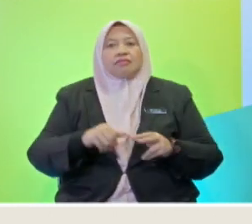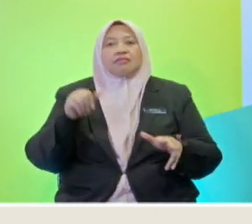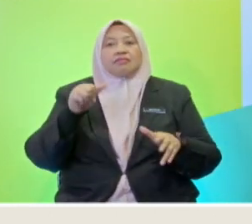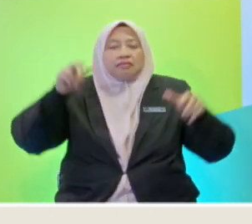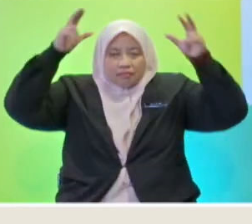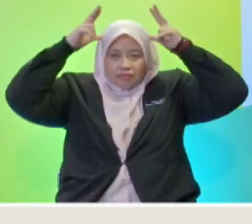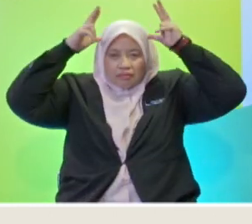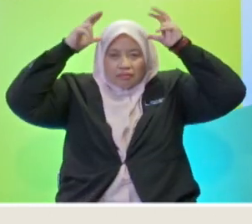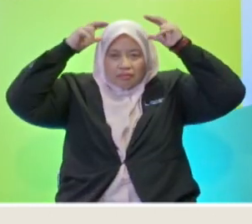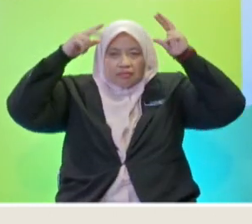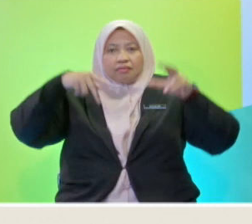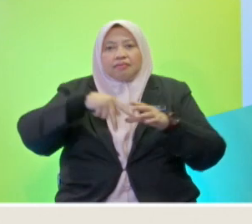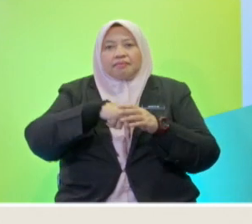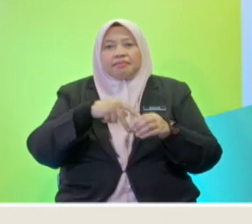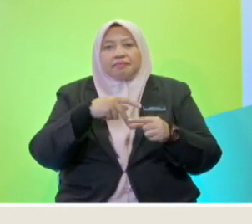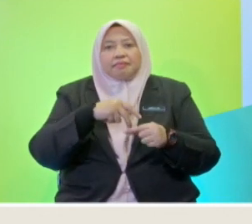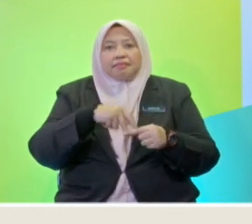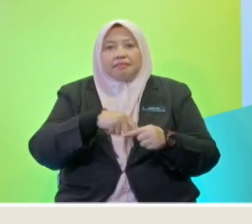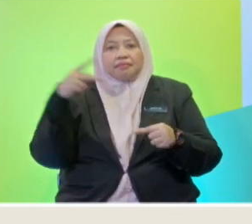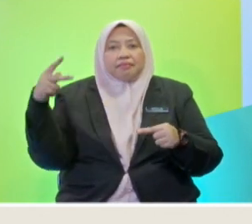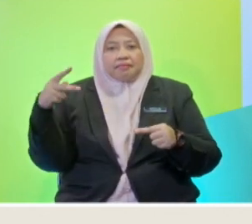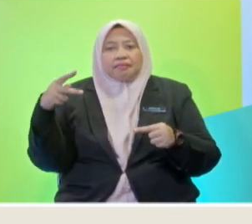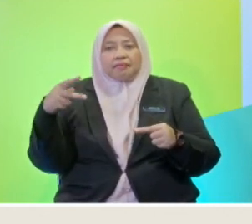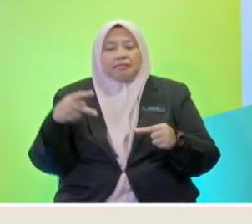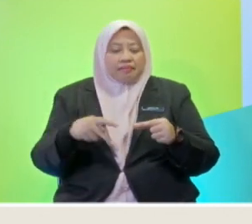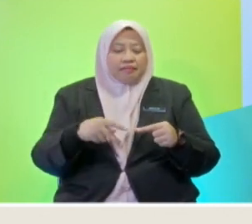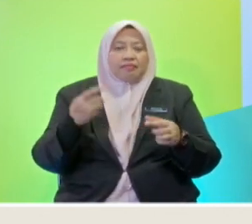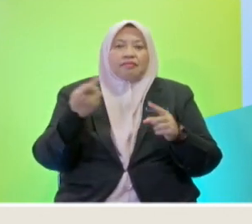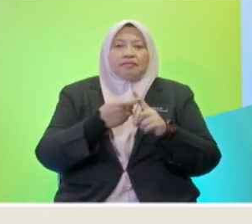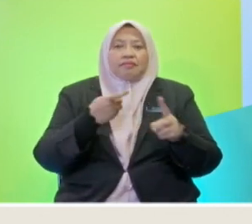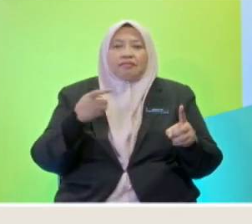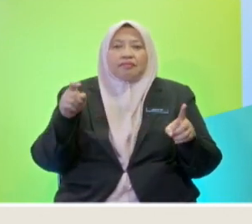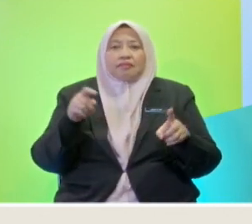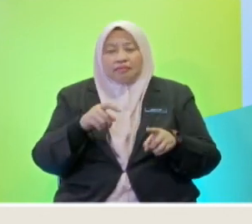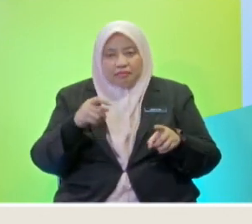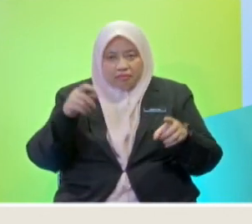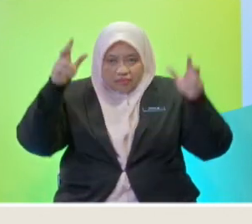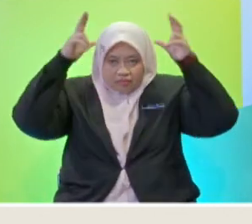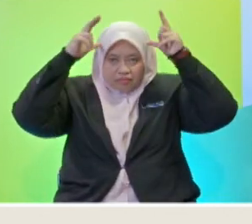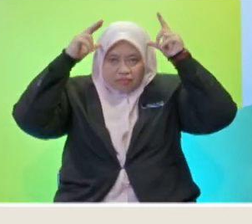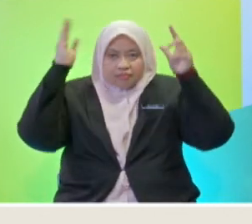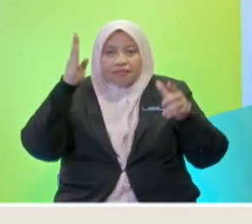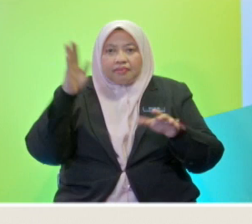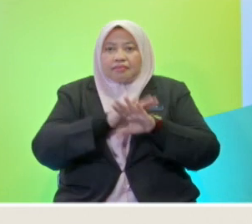padi dan kuda yang biasa itu tak sama